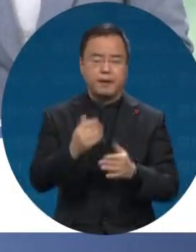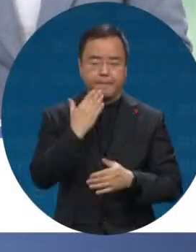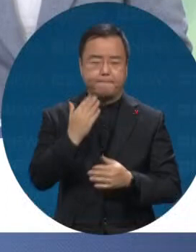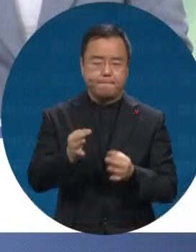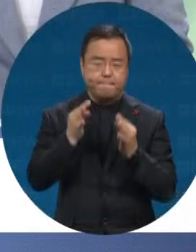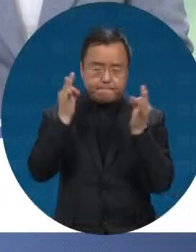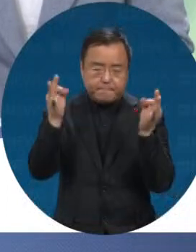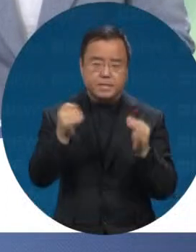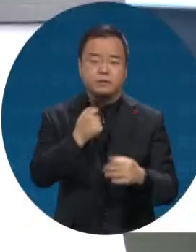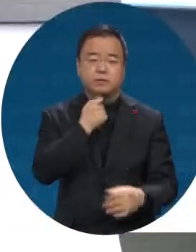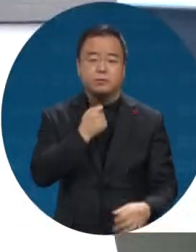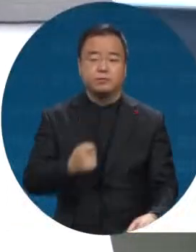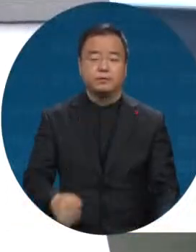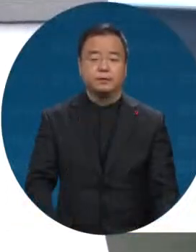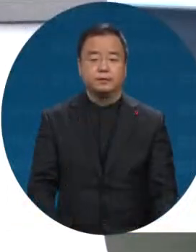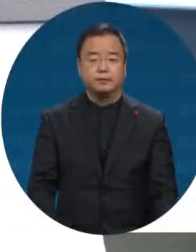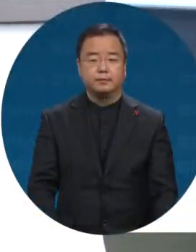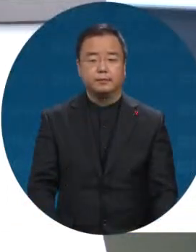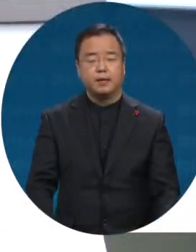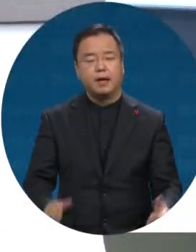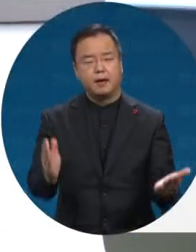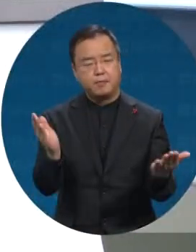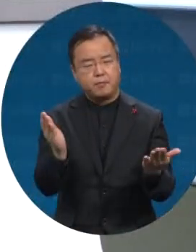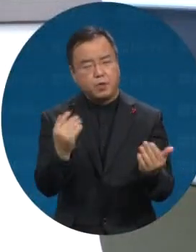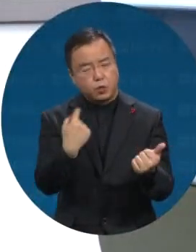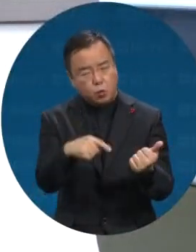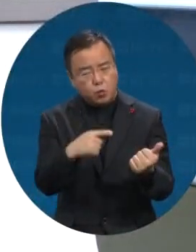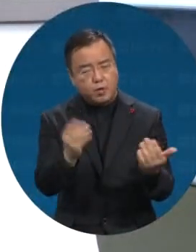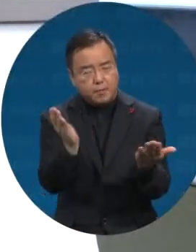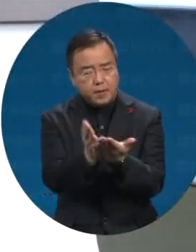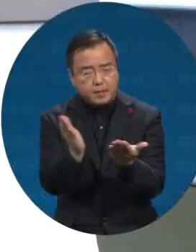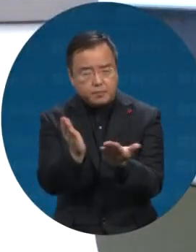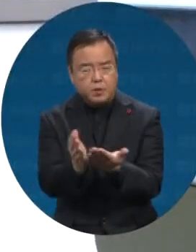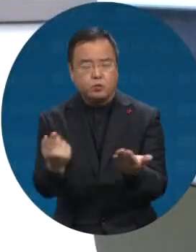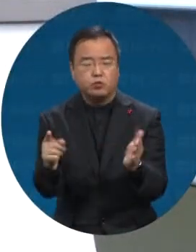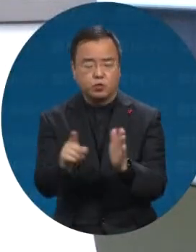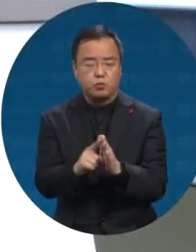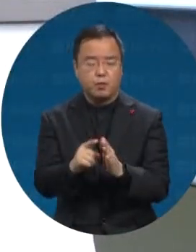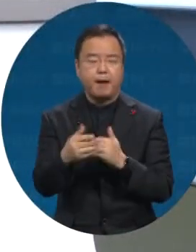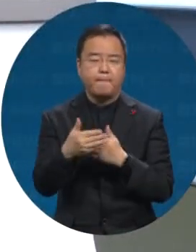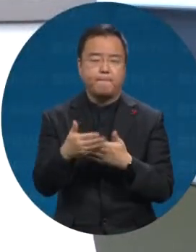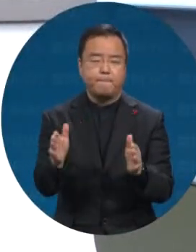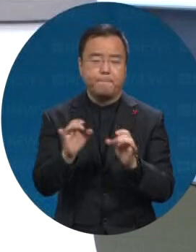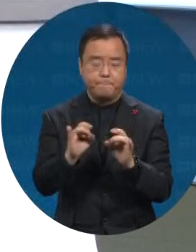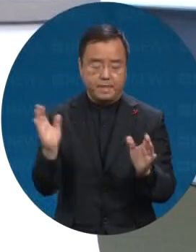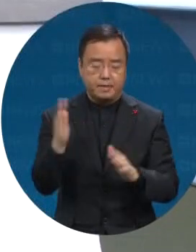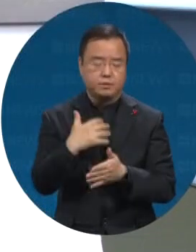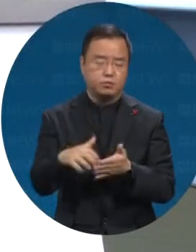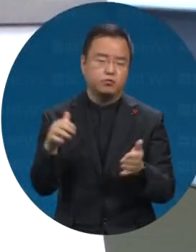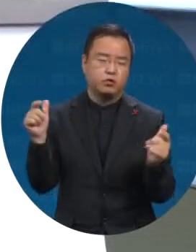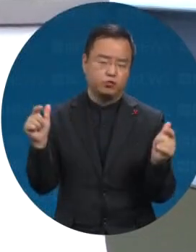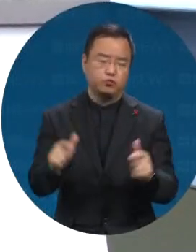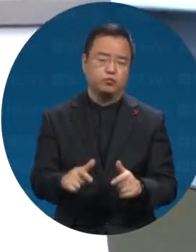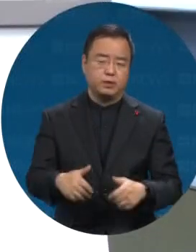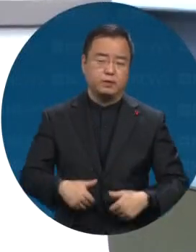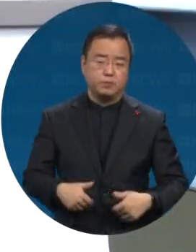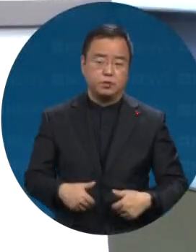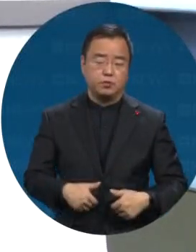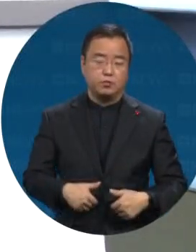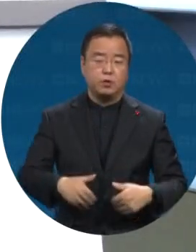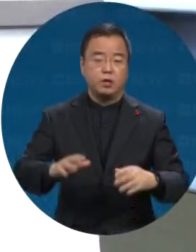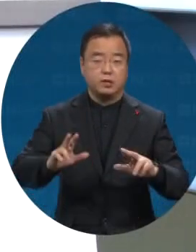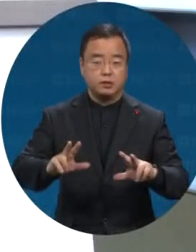노력하겠습니다네 눈맞춤 교육을 위해서도 학급당 학생 수가 줄어야 한다 이런 말씀이셨습니다 현재